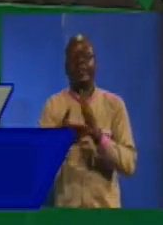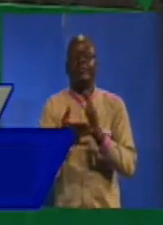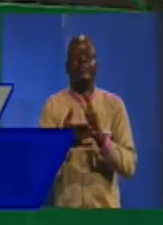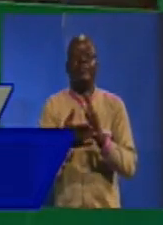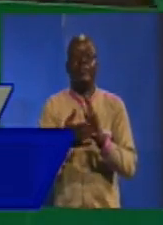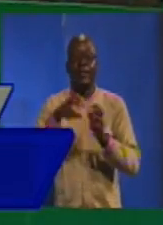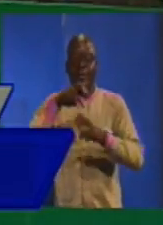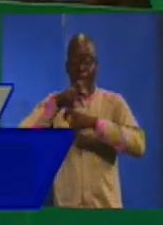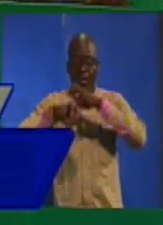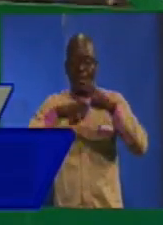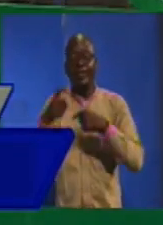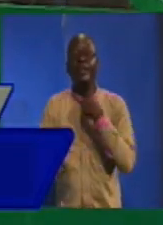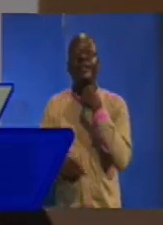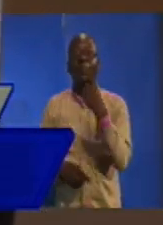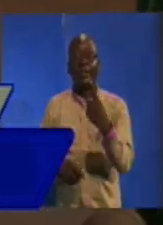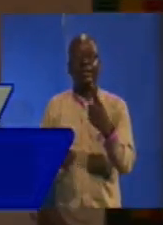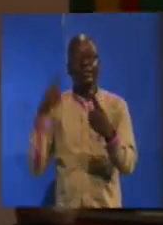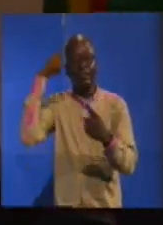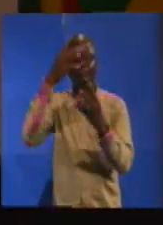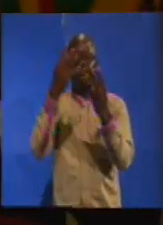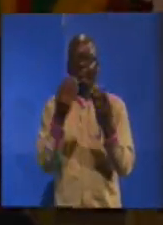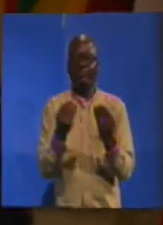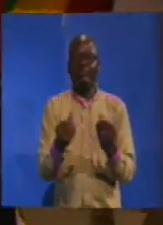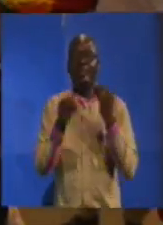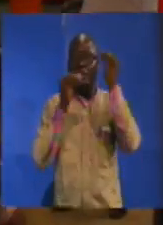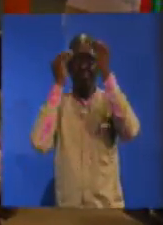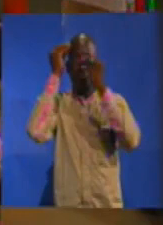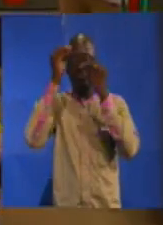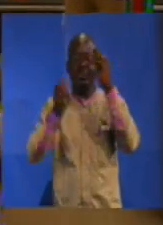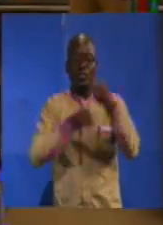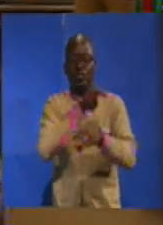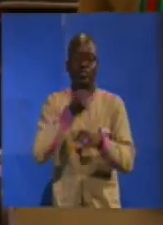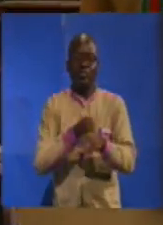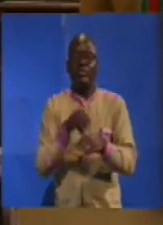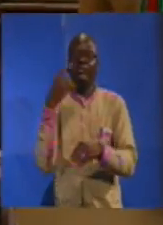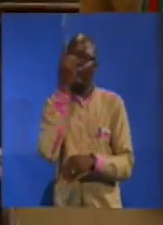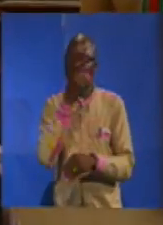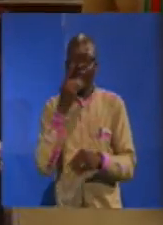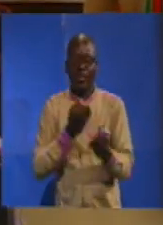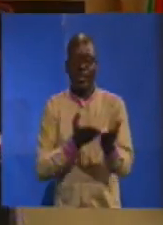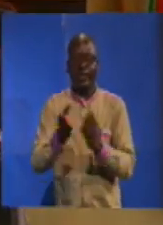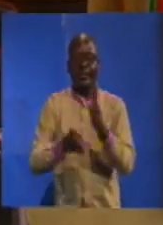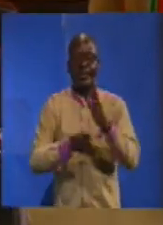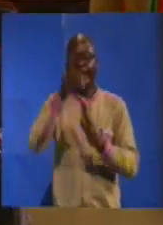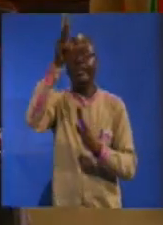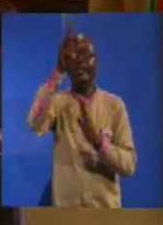La science, disent-ils, se doit d'être la solution aux préoccupations du moment, donc au service du développement.